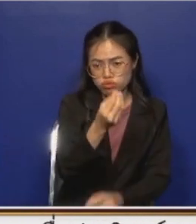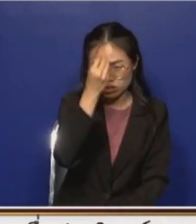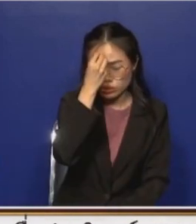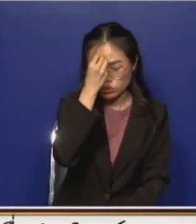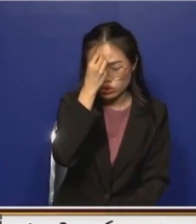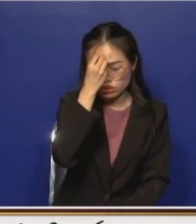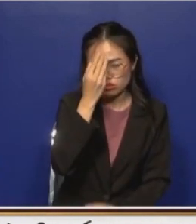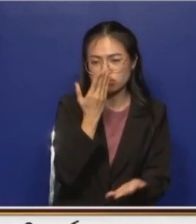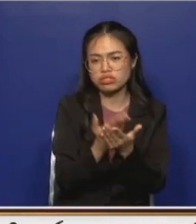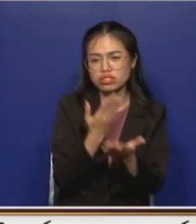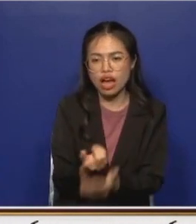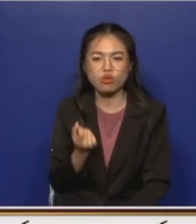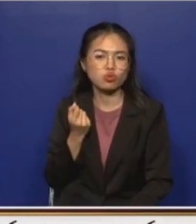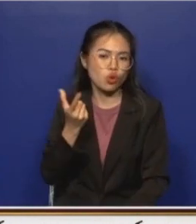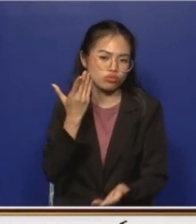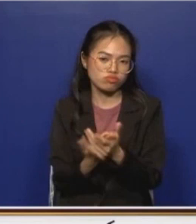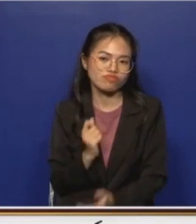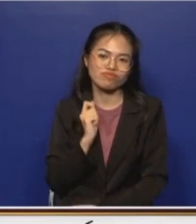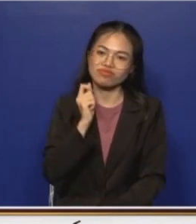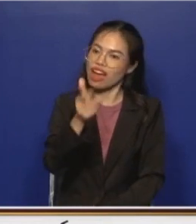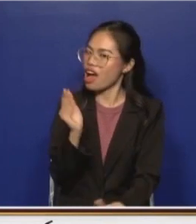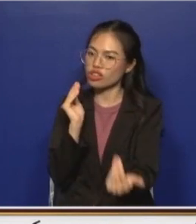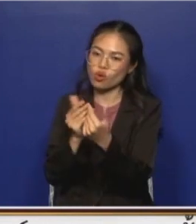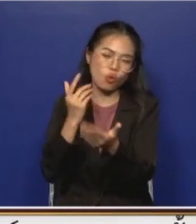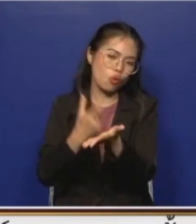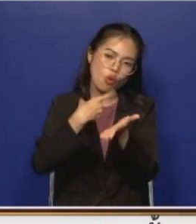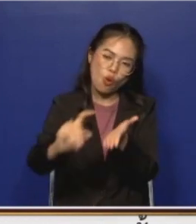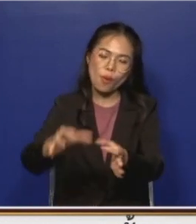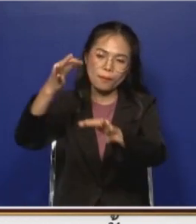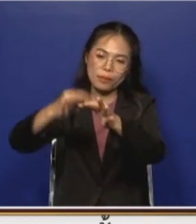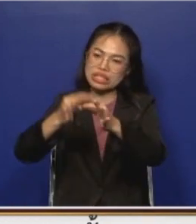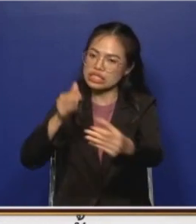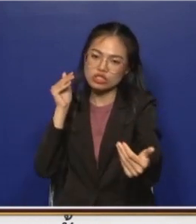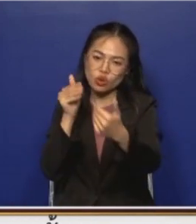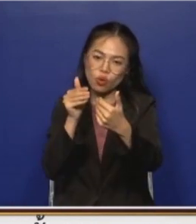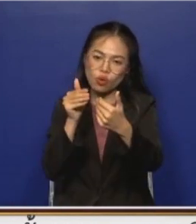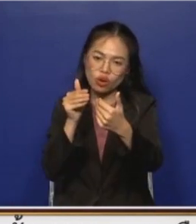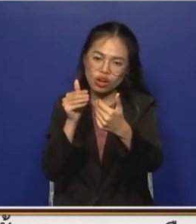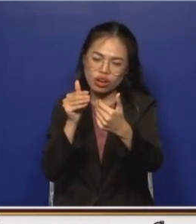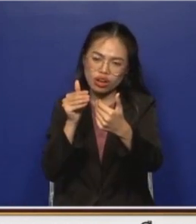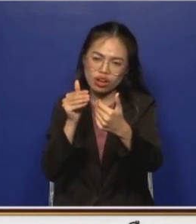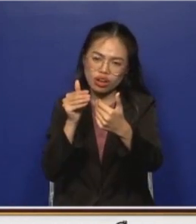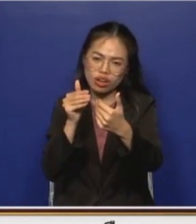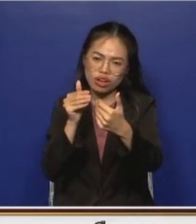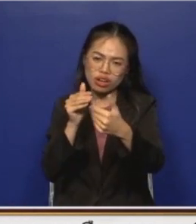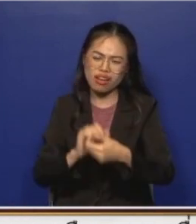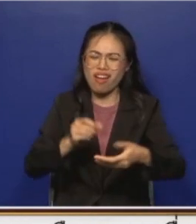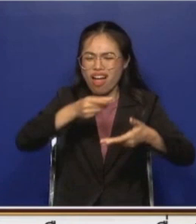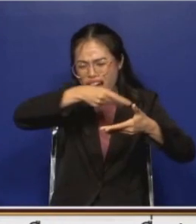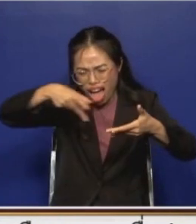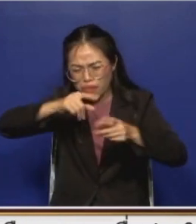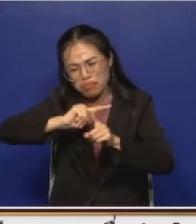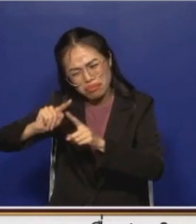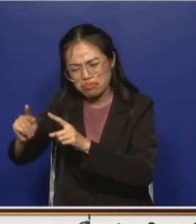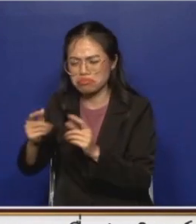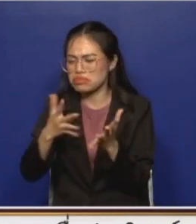างด้านเทคโนโลยีฮะอเมริกันช่วยโควิดฮะผมไม่ต้องลงทะเบียนฮะ